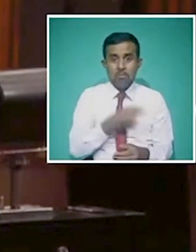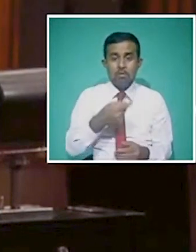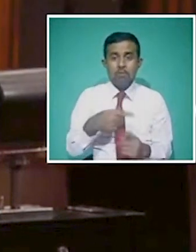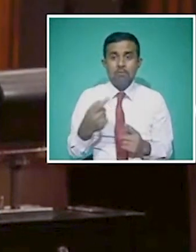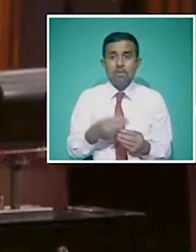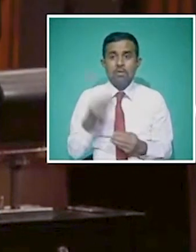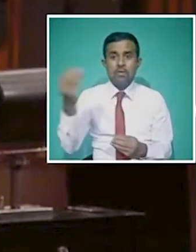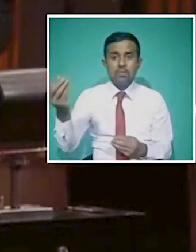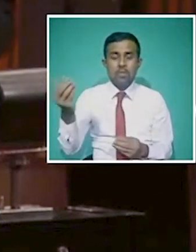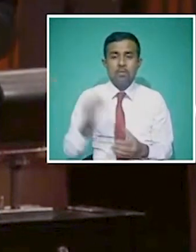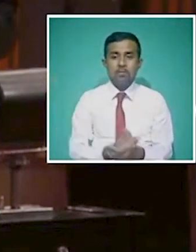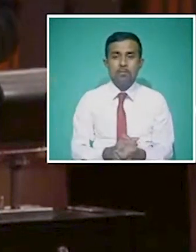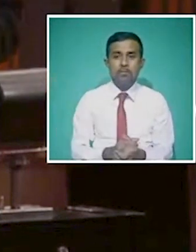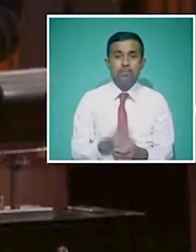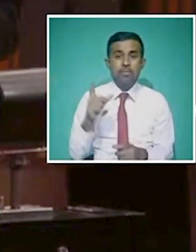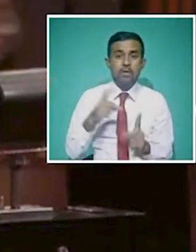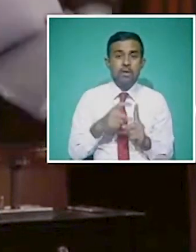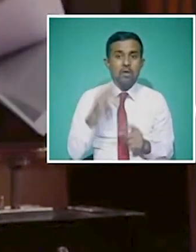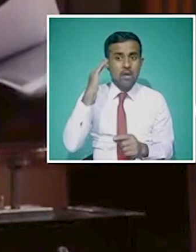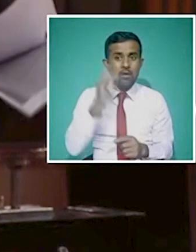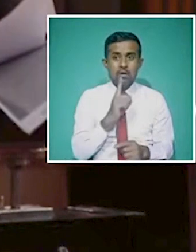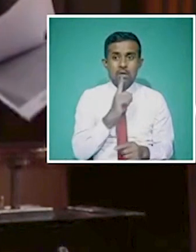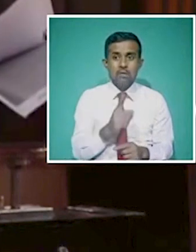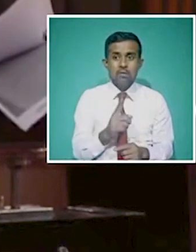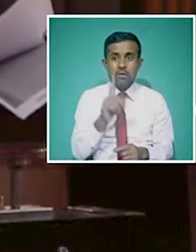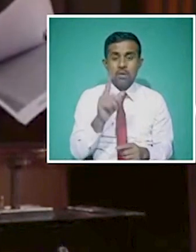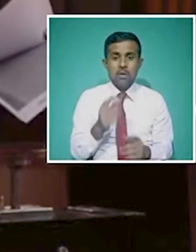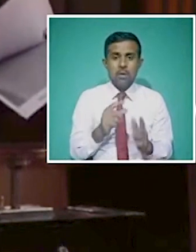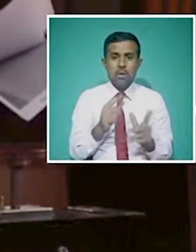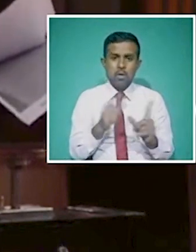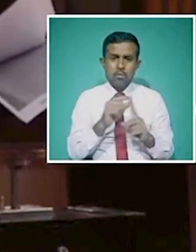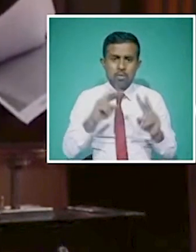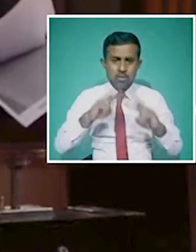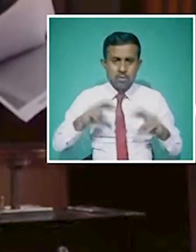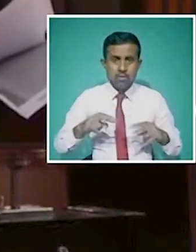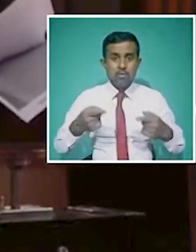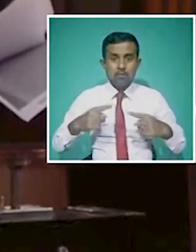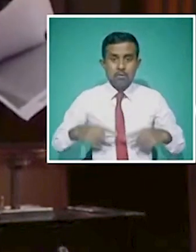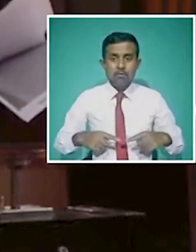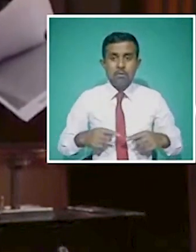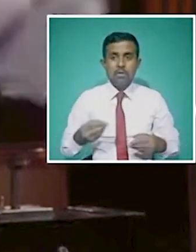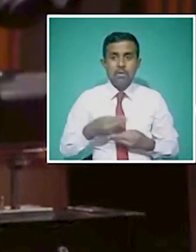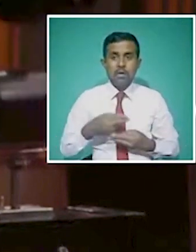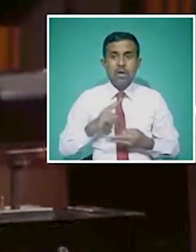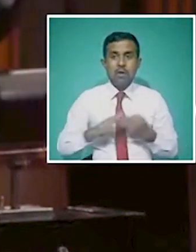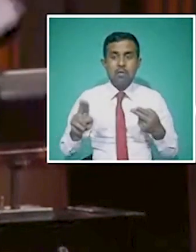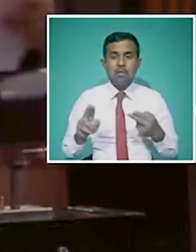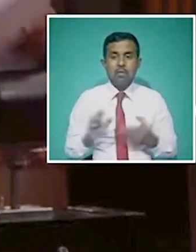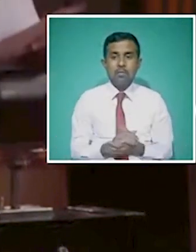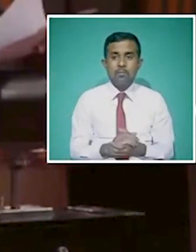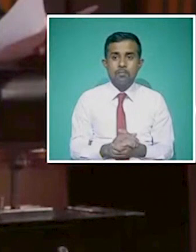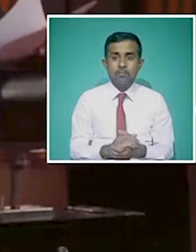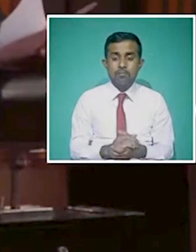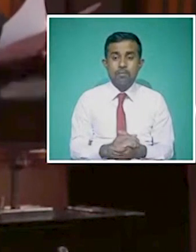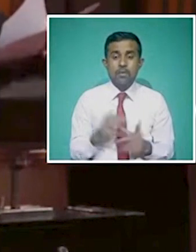ප්‍රොපෝසල් එකක් දැම්මා. එතකොට ඒකේ හිටපු අධ්‍යක්ෂකවරියක් කියලා තිනවා එක ප්‍රොපෝසල් එකක් සමීක්ෂණයට ලක් වෙනකොට තව ප්‍රොපෝසල් එකක් ගන්න එපා කියලා. කොහොම හරි මේක ගිහිල්ලා